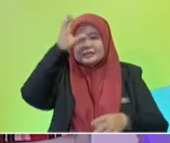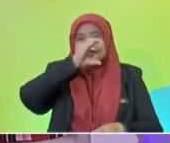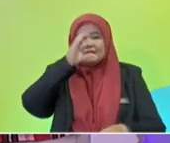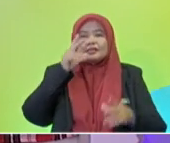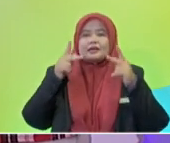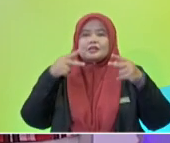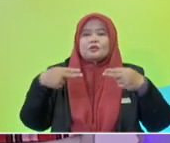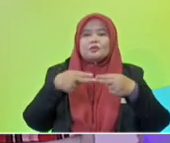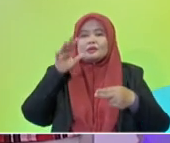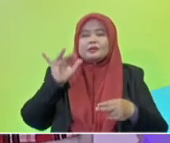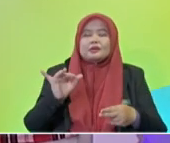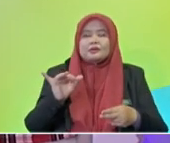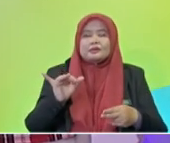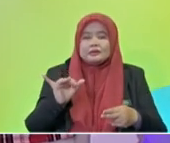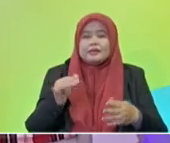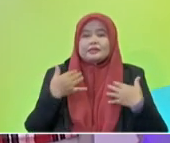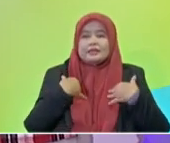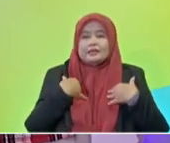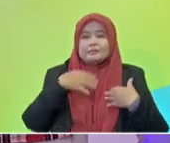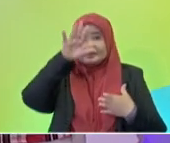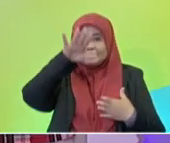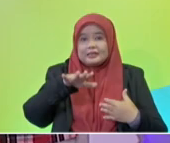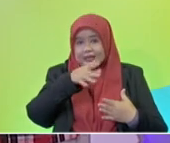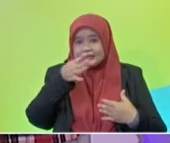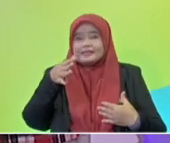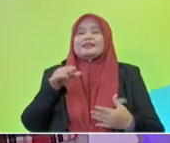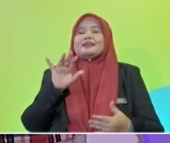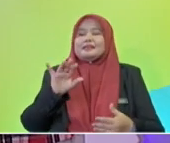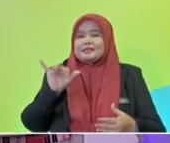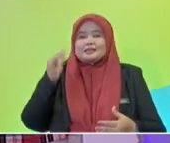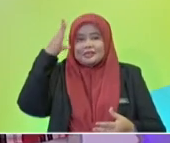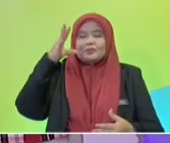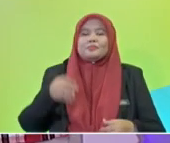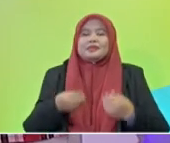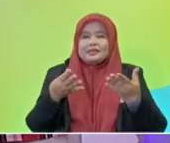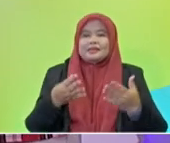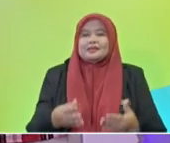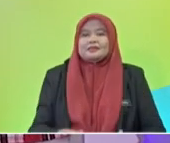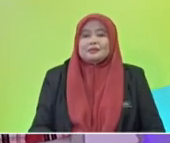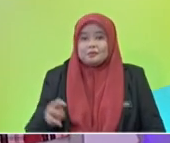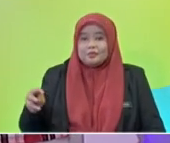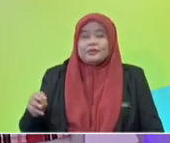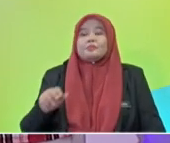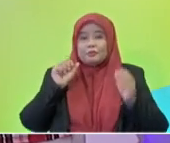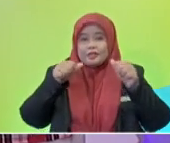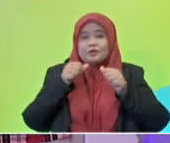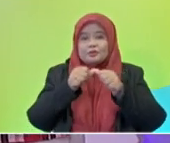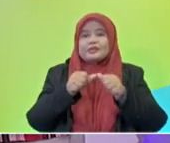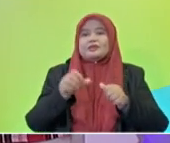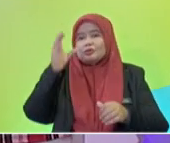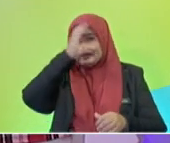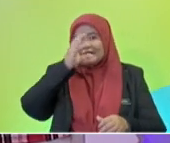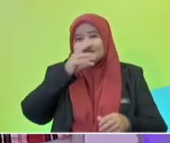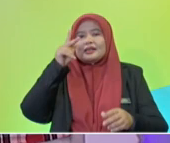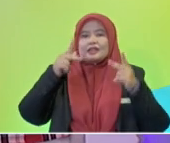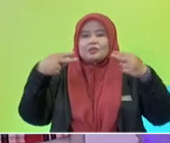hubung yang terdapat dalam silang kata yang Cikgu berikan murid-murid di rumah pula pun boleh ikut mereka sekali mencari kata